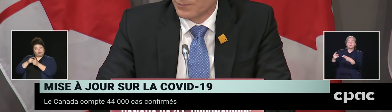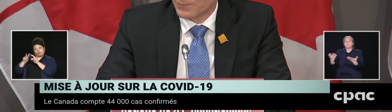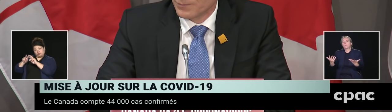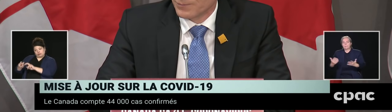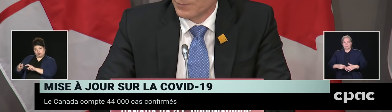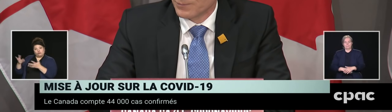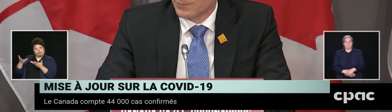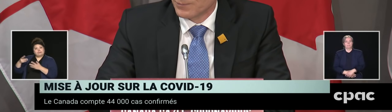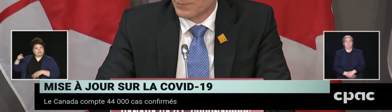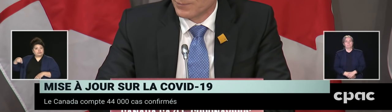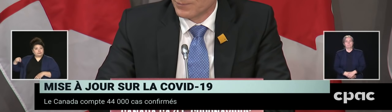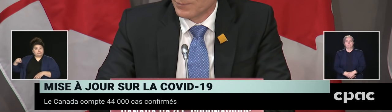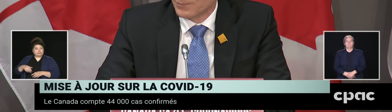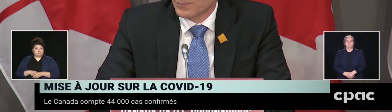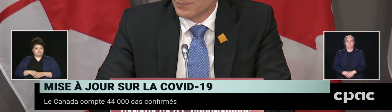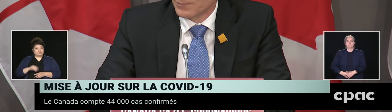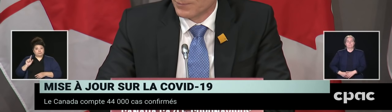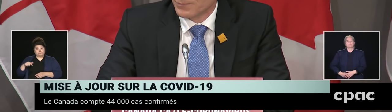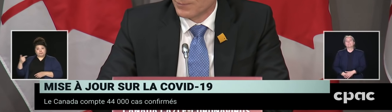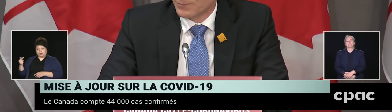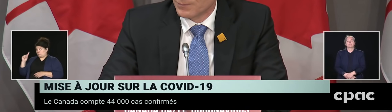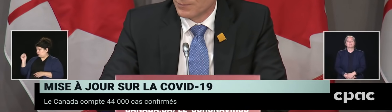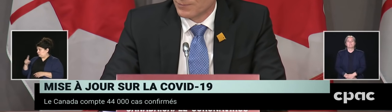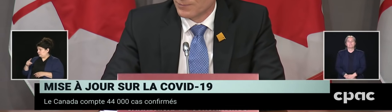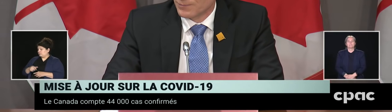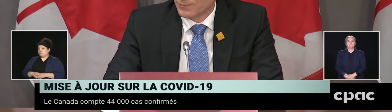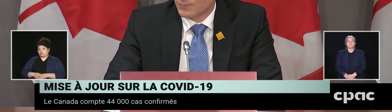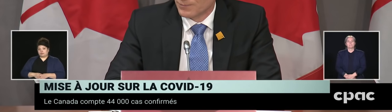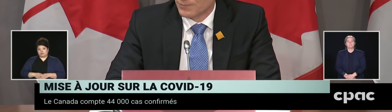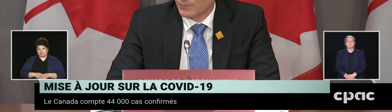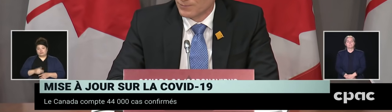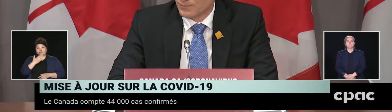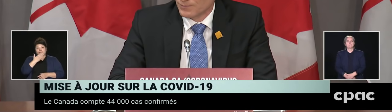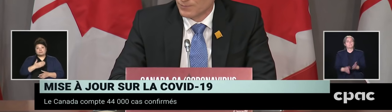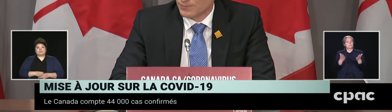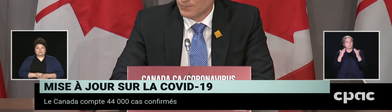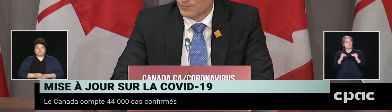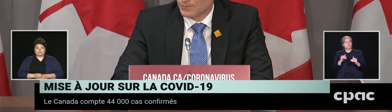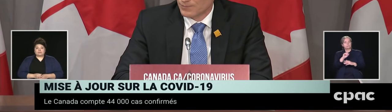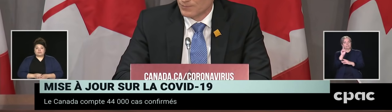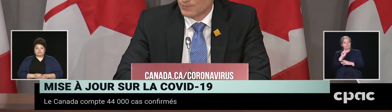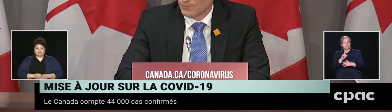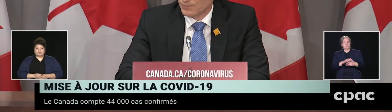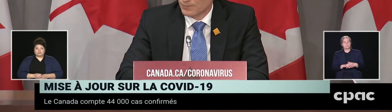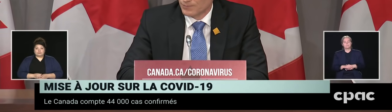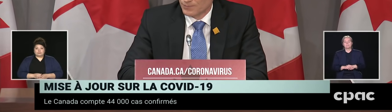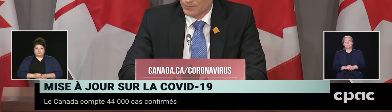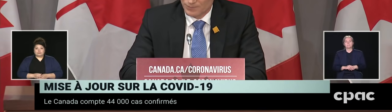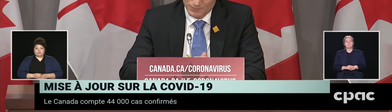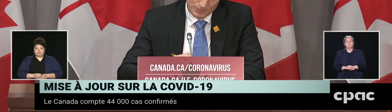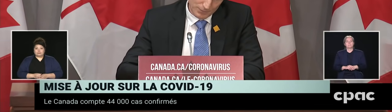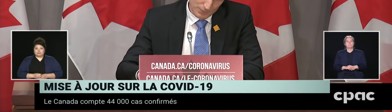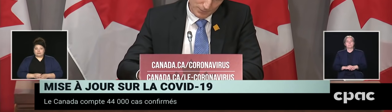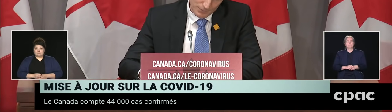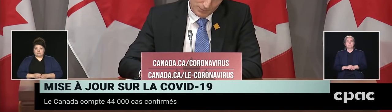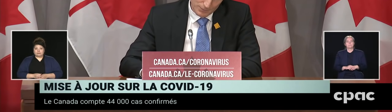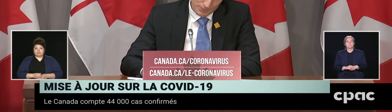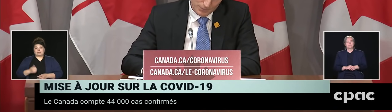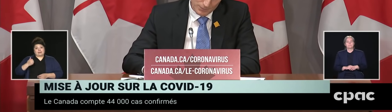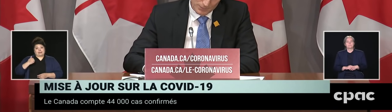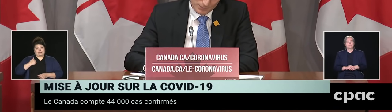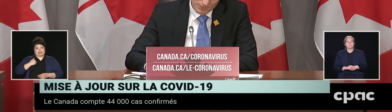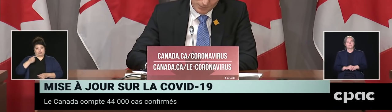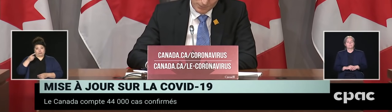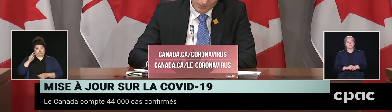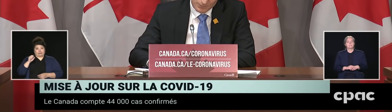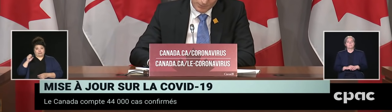plaît. Thank you. Merci. Our next question, notre prochaine question, nous vient de Theresa Wright with the Canadian Press. Please go ahead. À vous la parole.